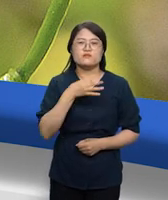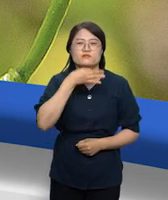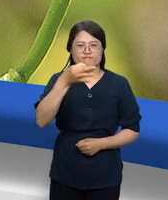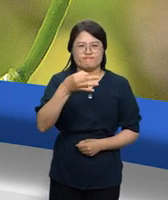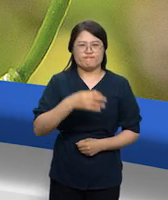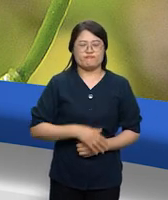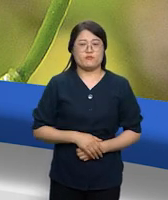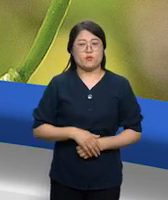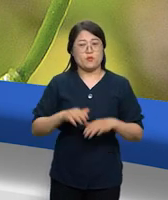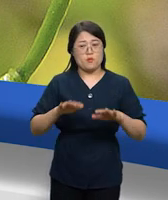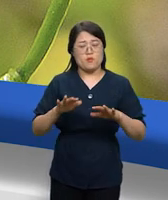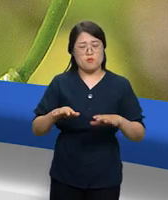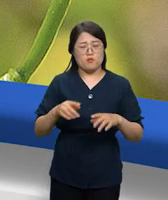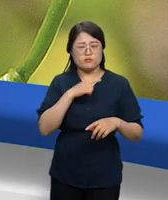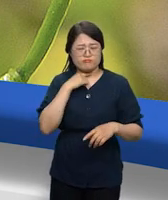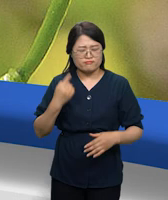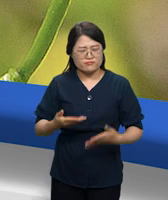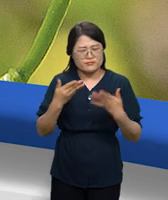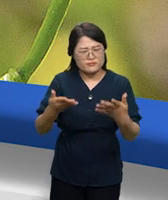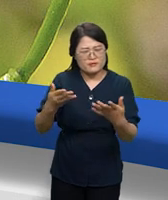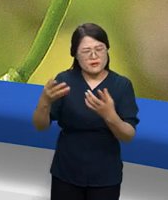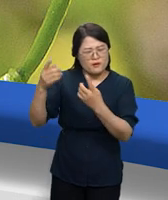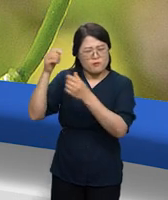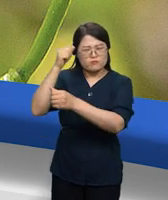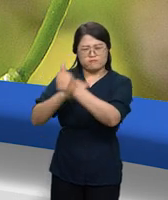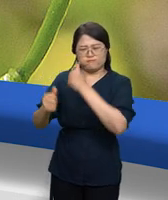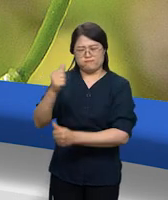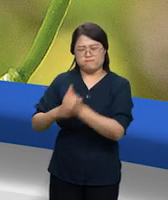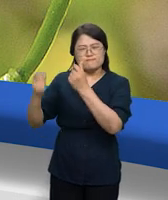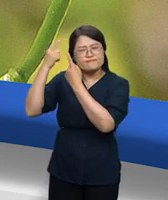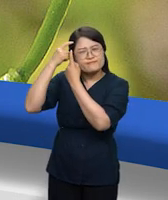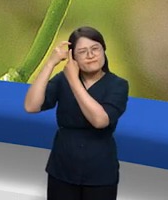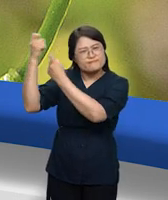숭고한 희생들을 우리 후손들이 한 번쯤은 생각해 볼 수 있길